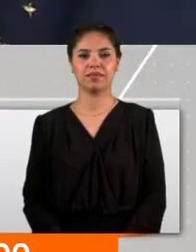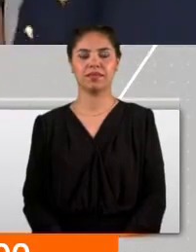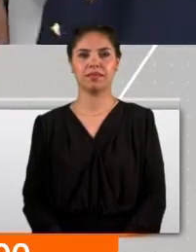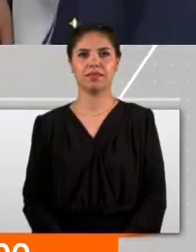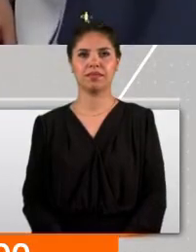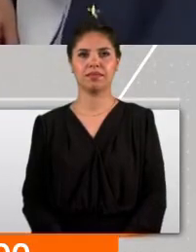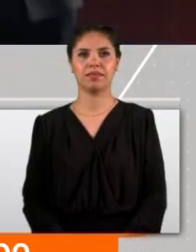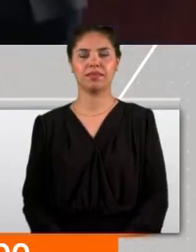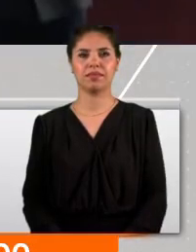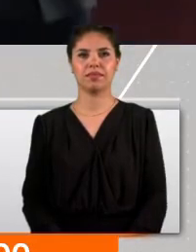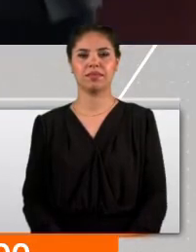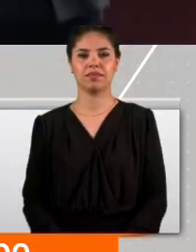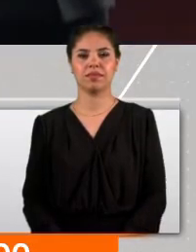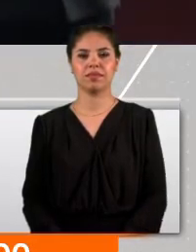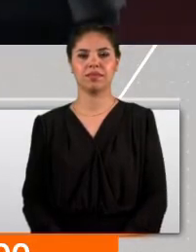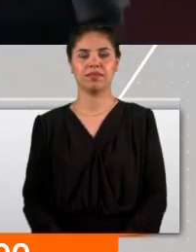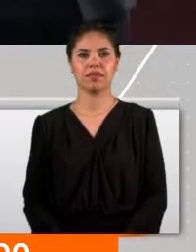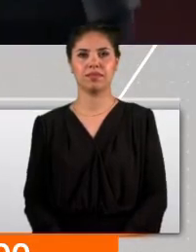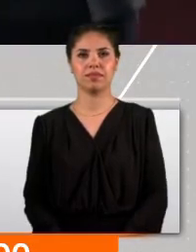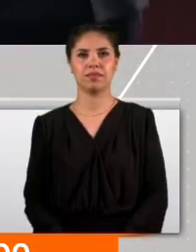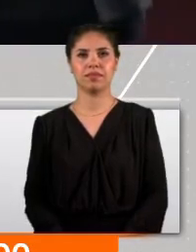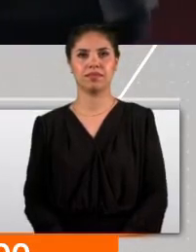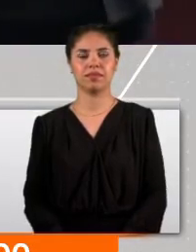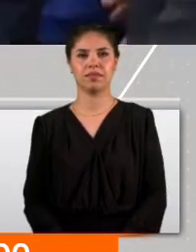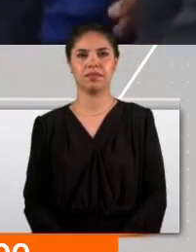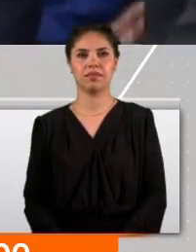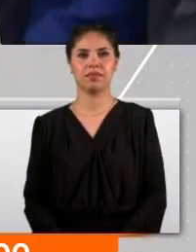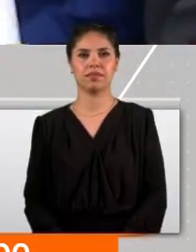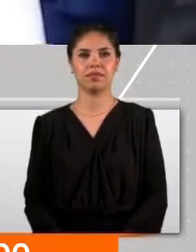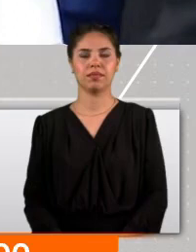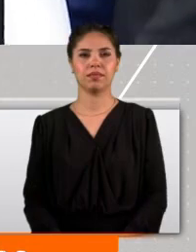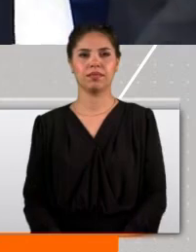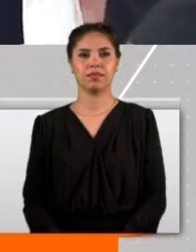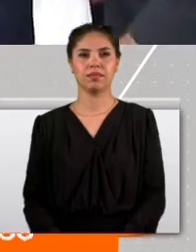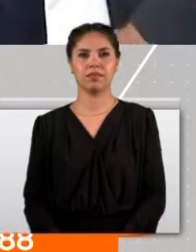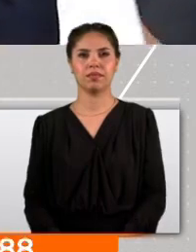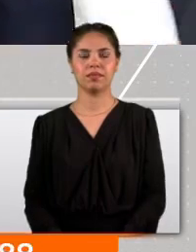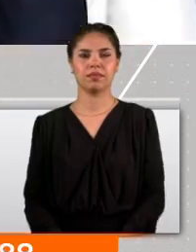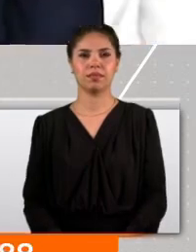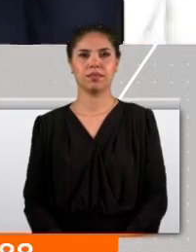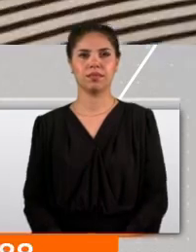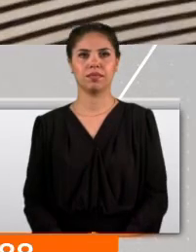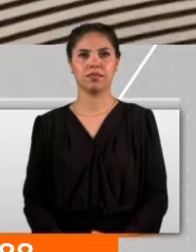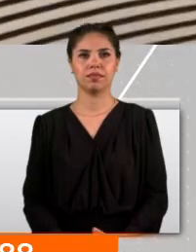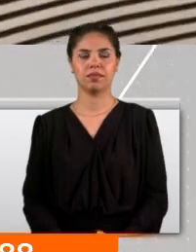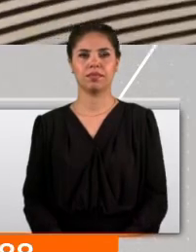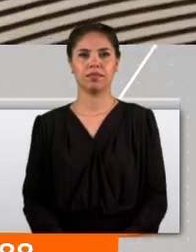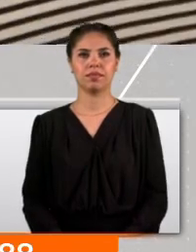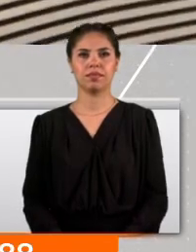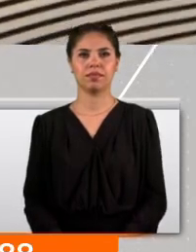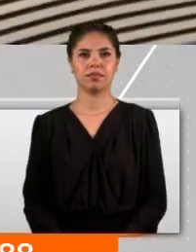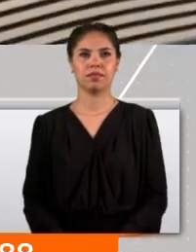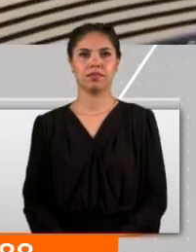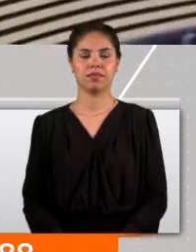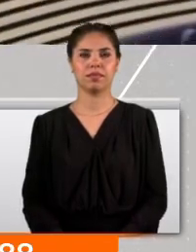Zirvenin NATO'nun caydırıcılığını artırma yanında bizim açımızdan en önemli çıktısı gerek